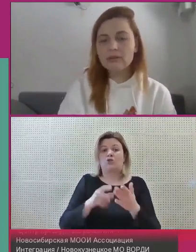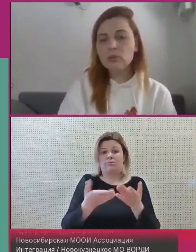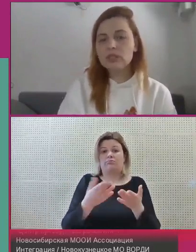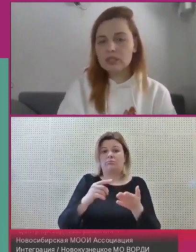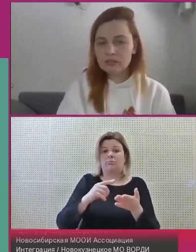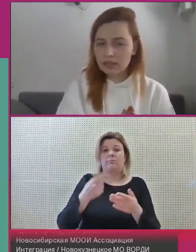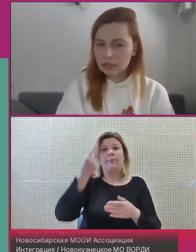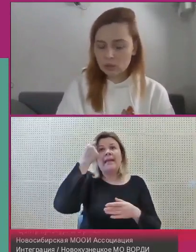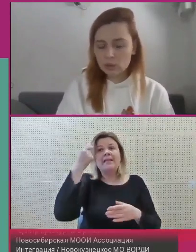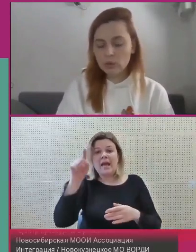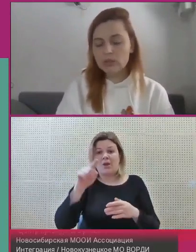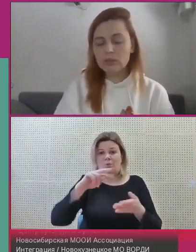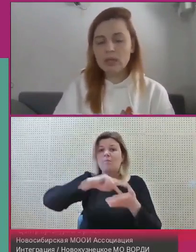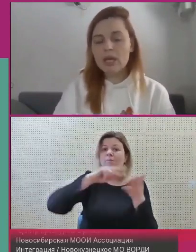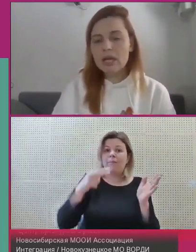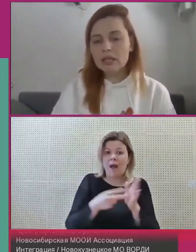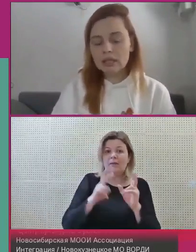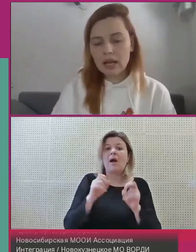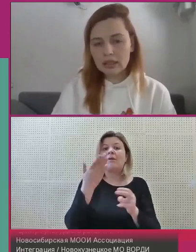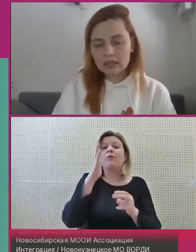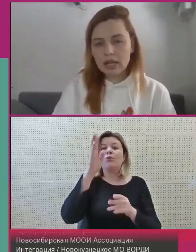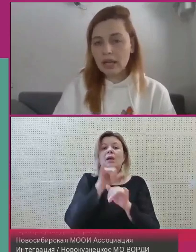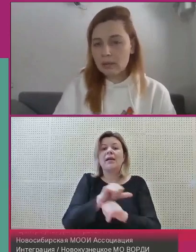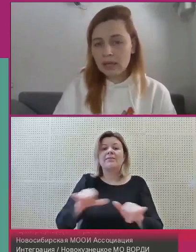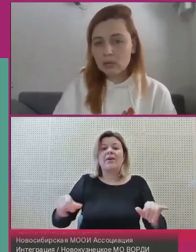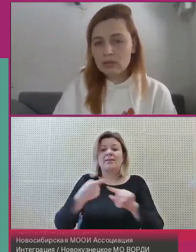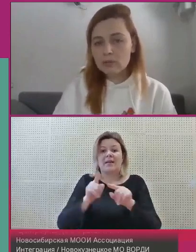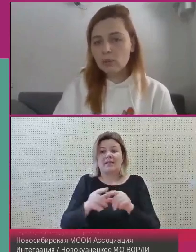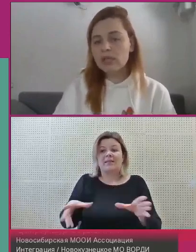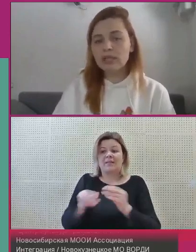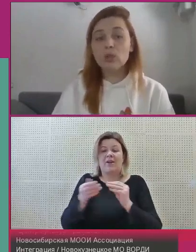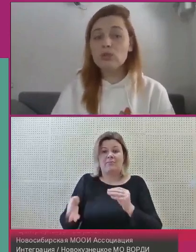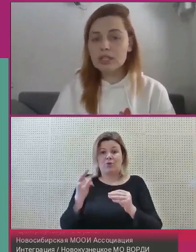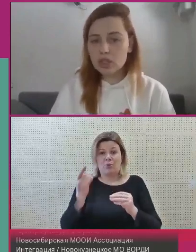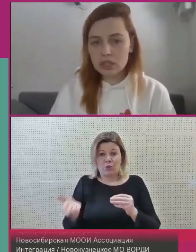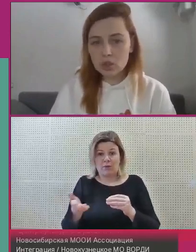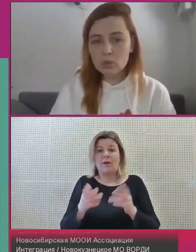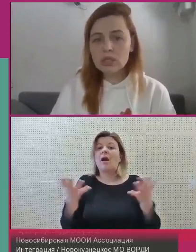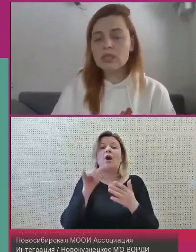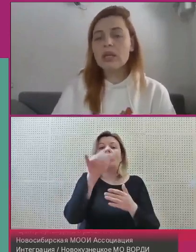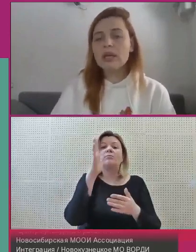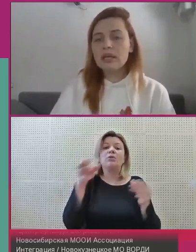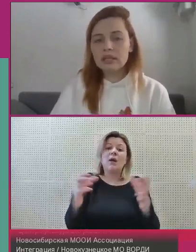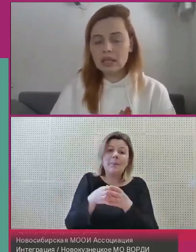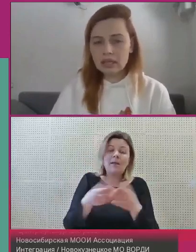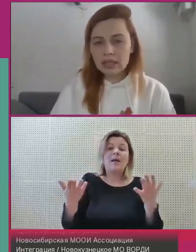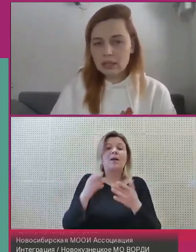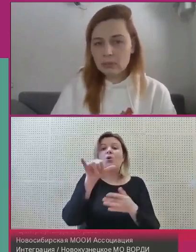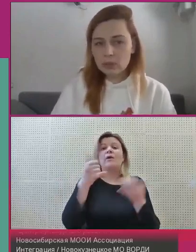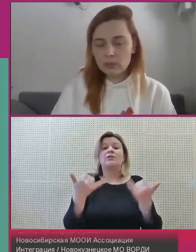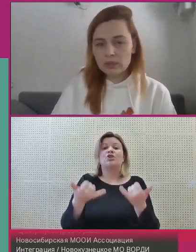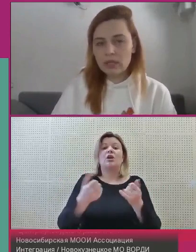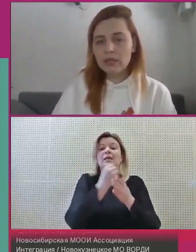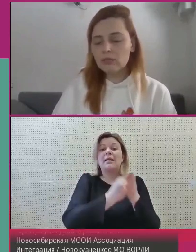да, как вы будете развивать эту историю с ним, какая команда у вас будет, какие у вас сейчас ресурсы и так далее,